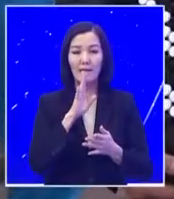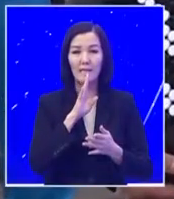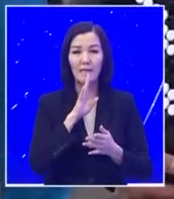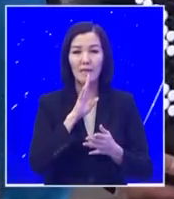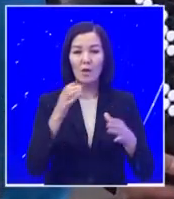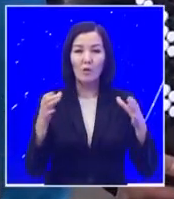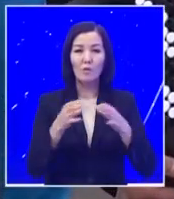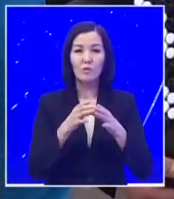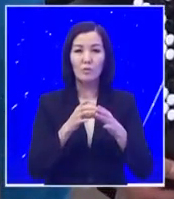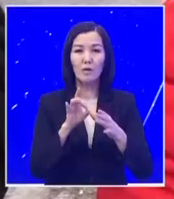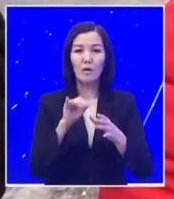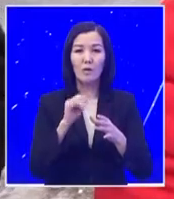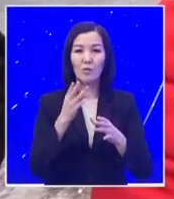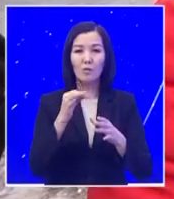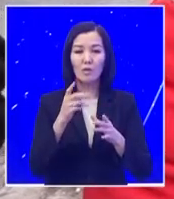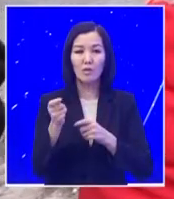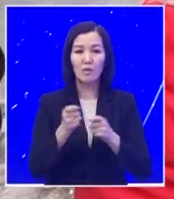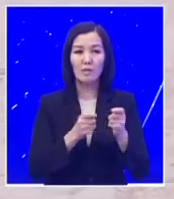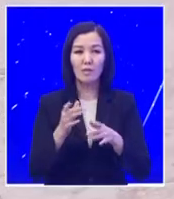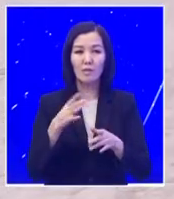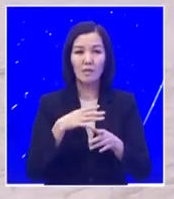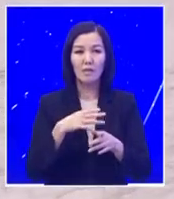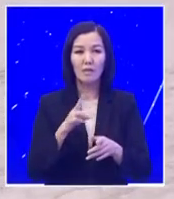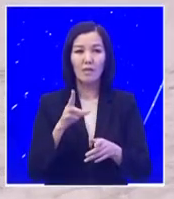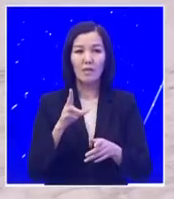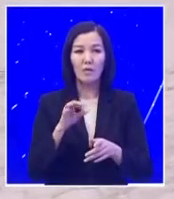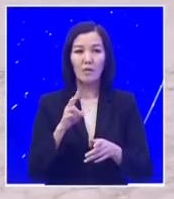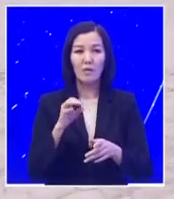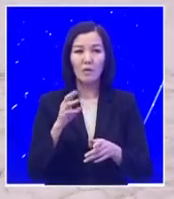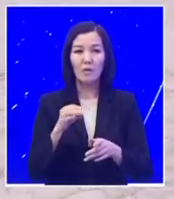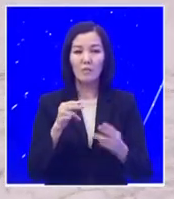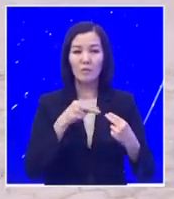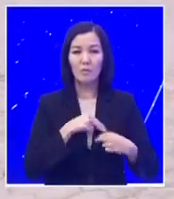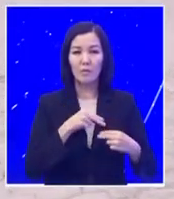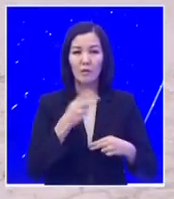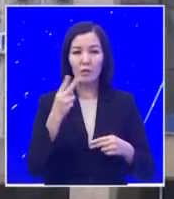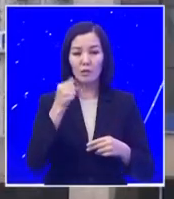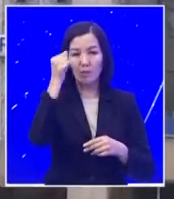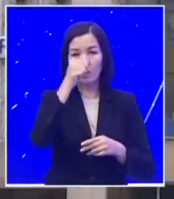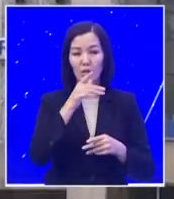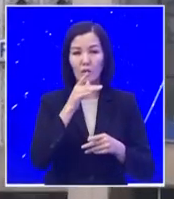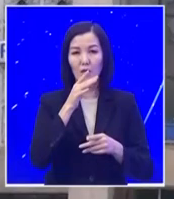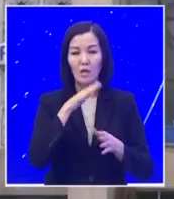Аталған ұжымға Раушан Жетпісбекова жетекшілік етеді. Көркем Талдықорған мекемесінде жұмыс жасағаныма уже 20 жылдан асты.